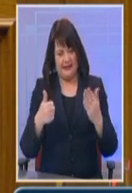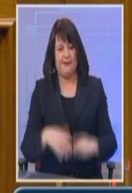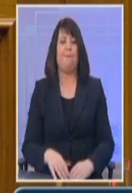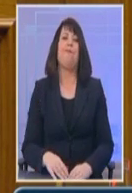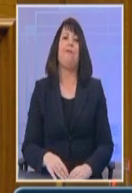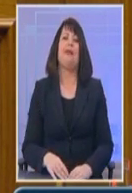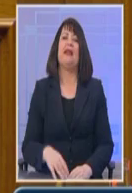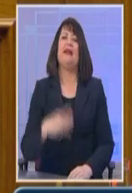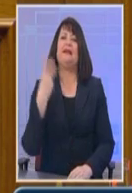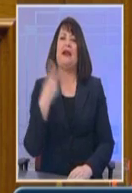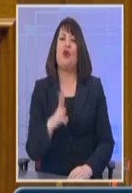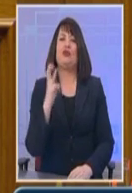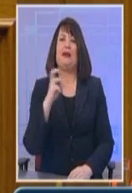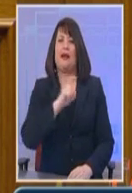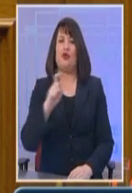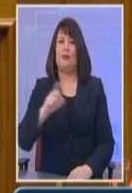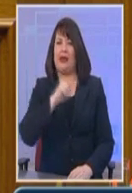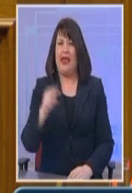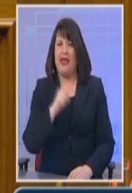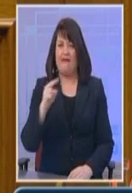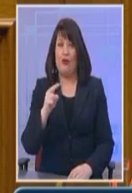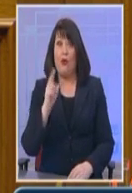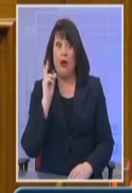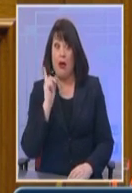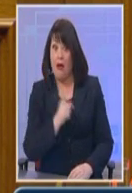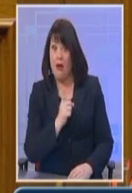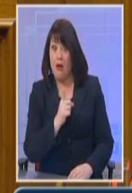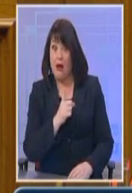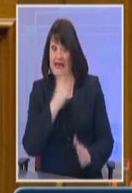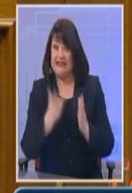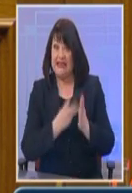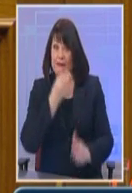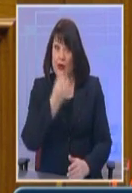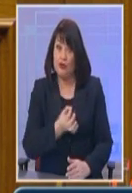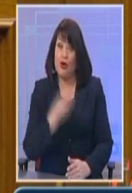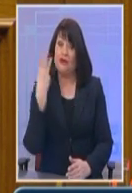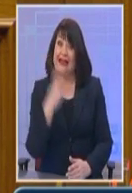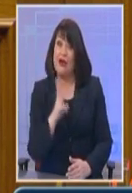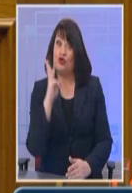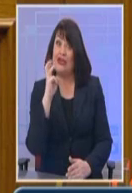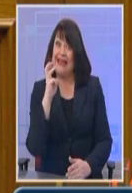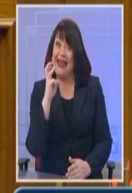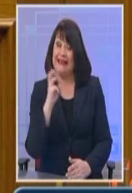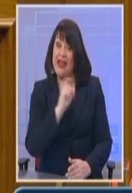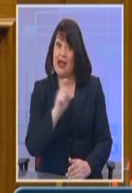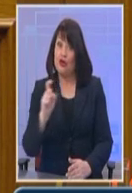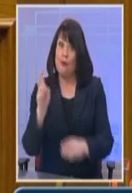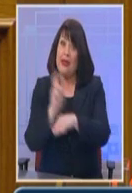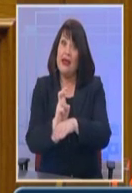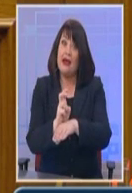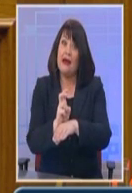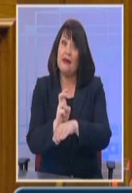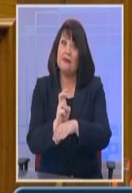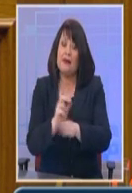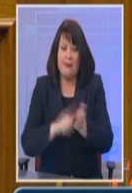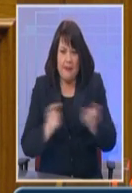των 330 εκατομμυρίων, ακούστε, είναι η τρίτη φορά που το λέω στη Βουλή, εξακολουθούν και